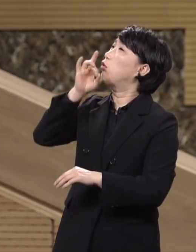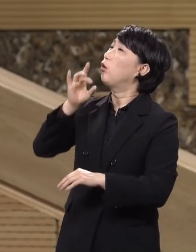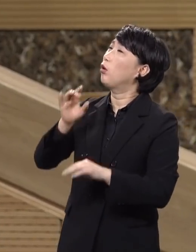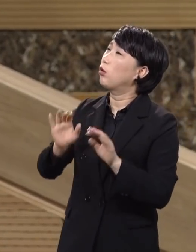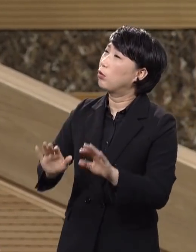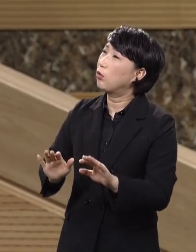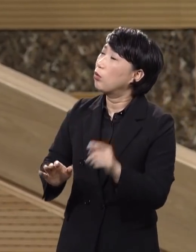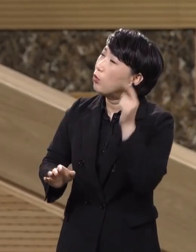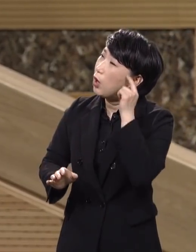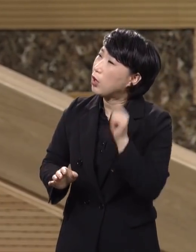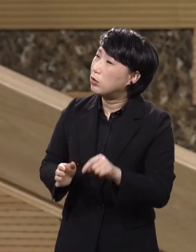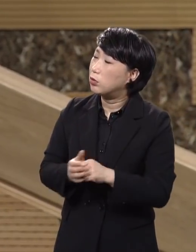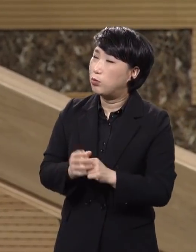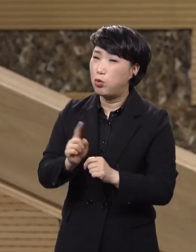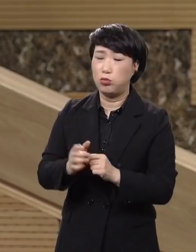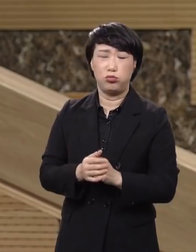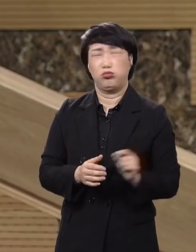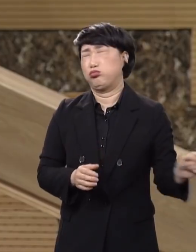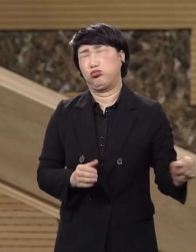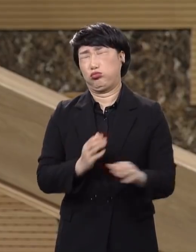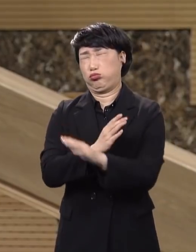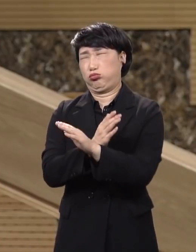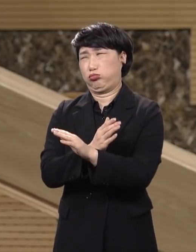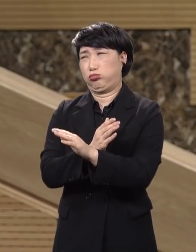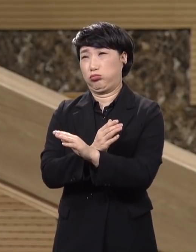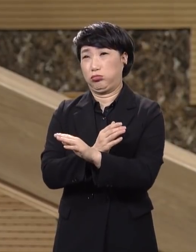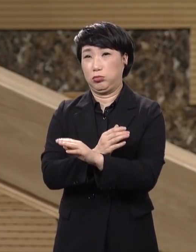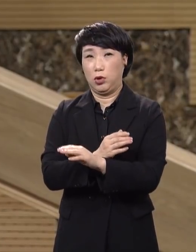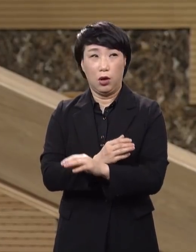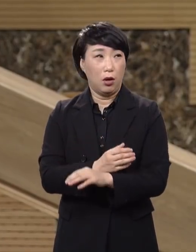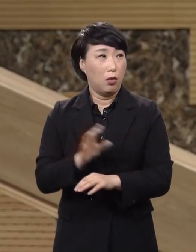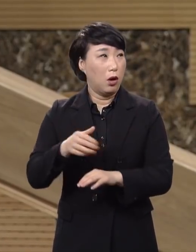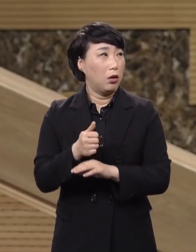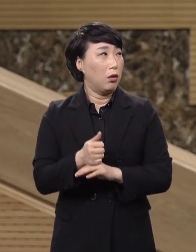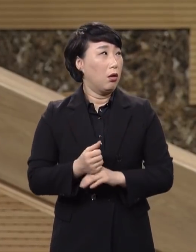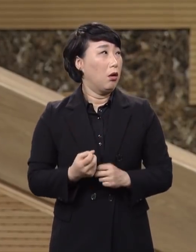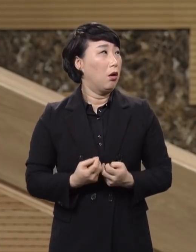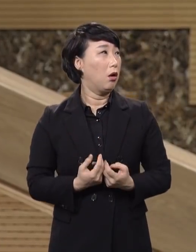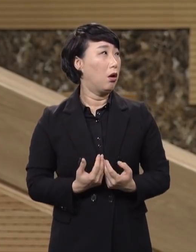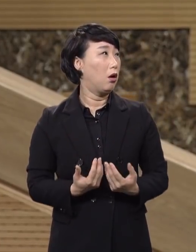못하거든 하물며 이건 절대 아닙니다. 할 수 없이